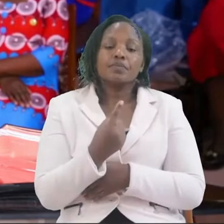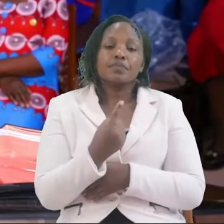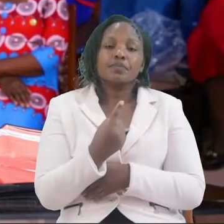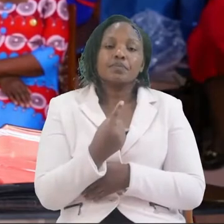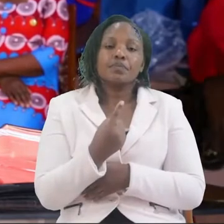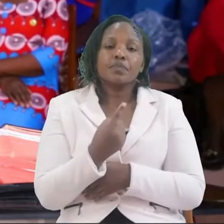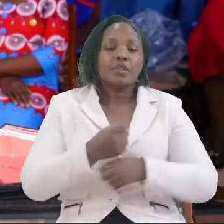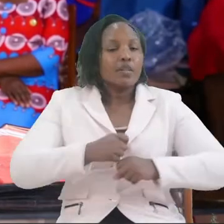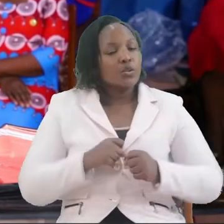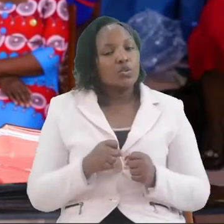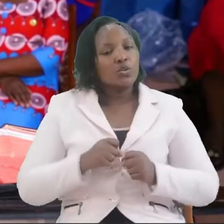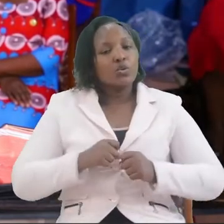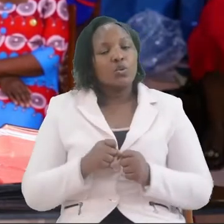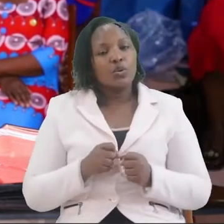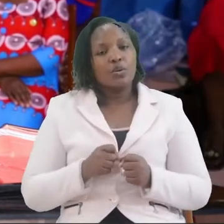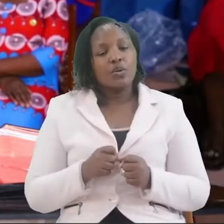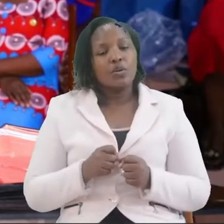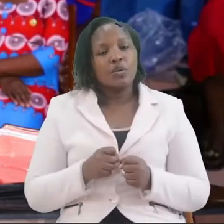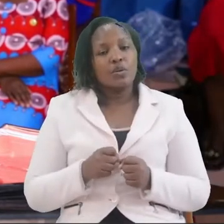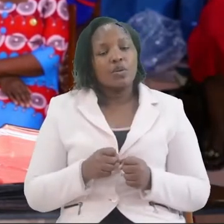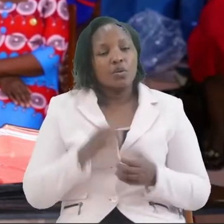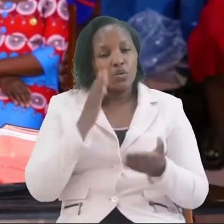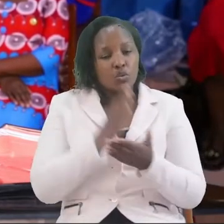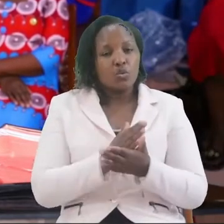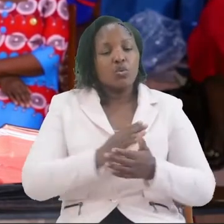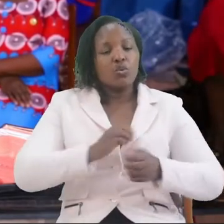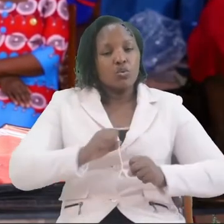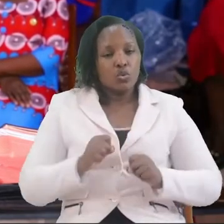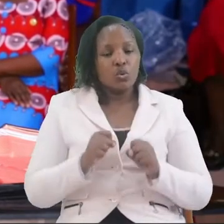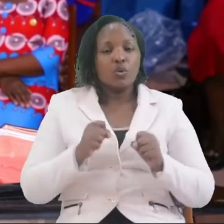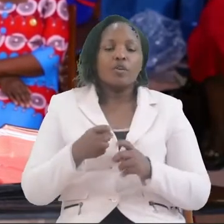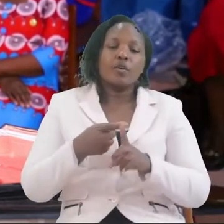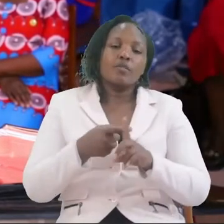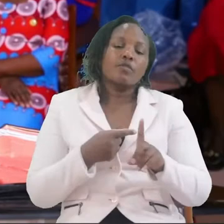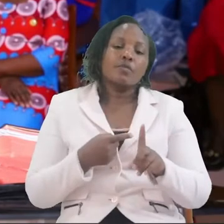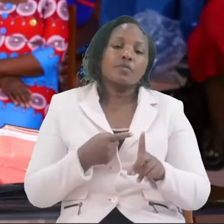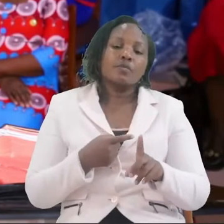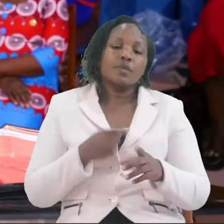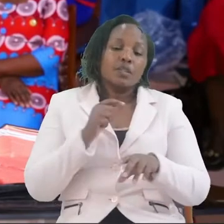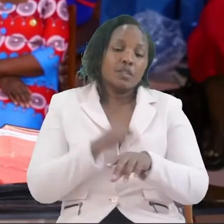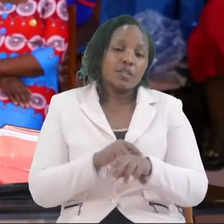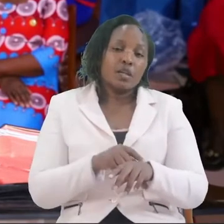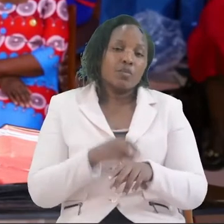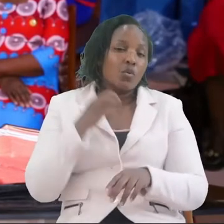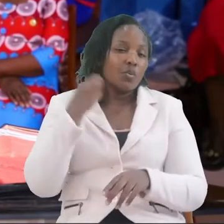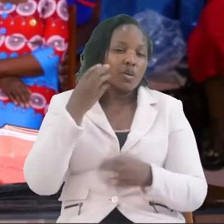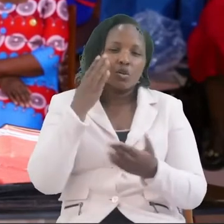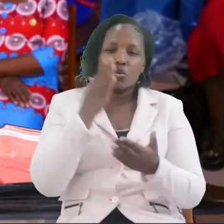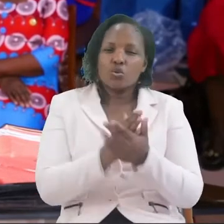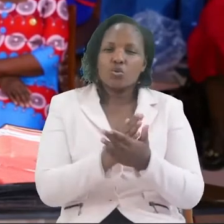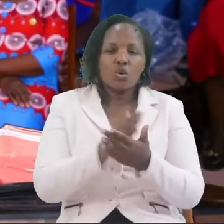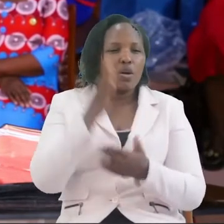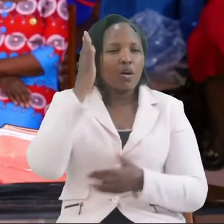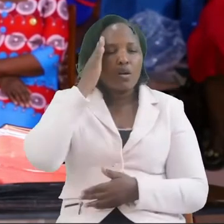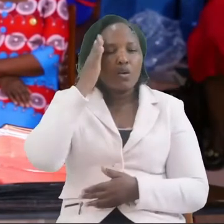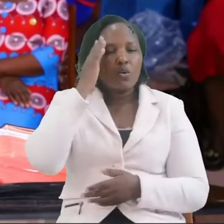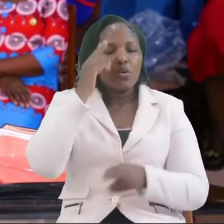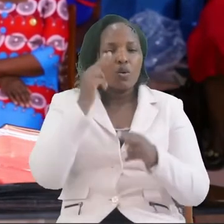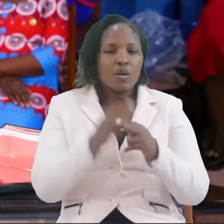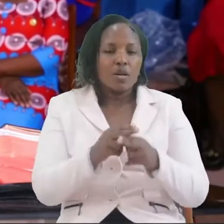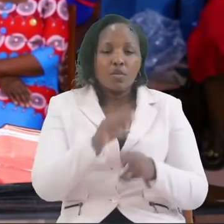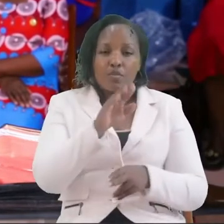ile furaha ya kweli inatokana wakati tunajua kwa uhakika majina